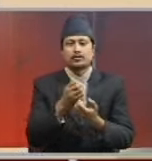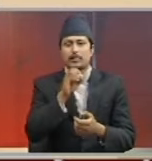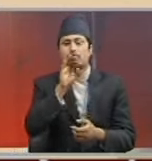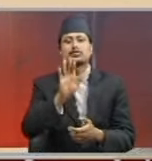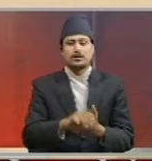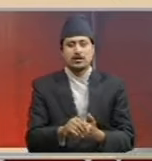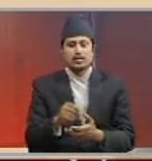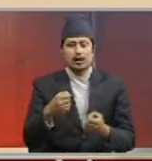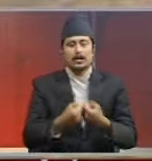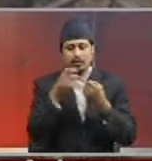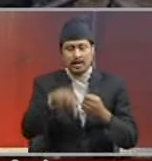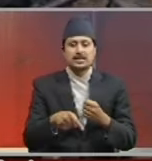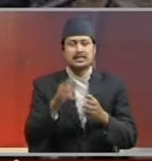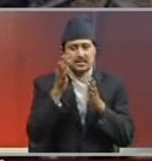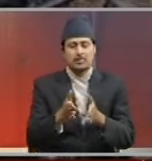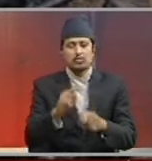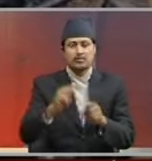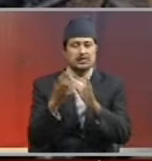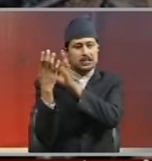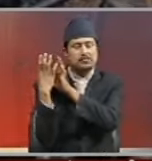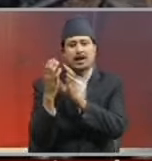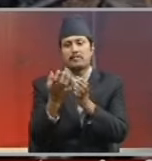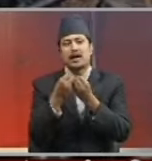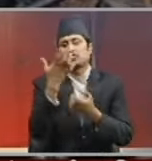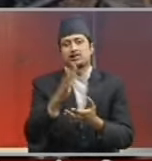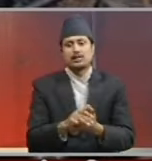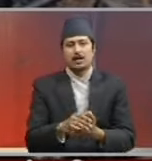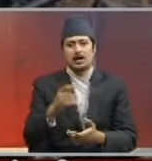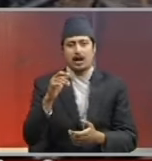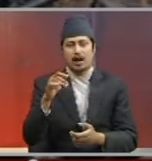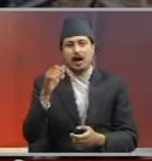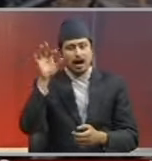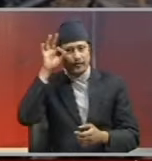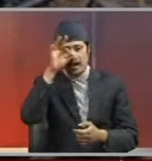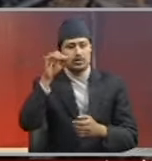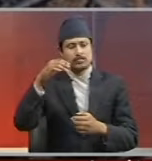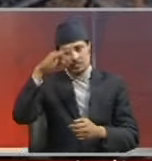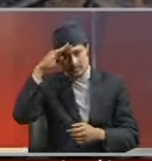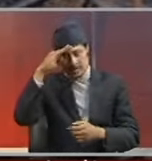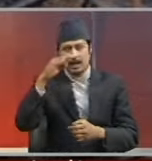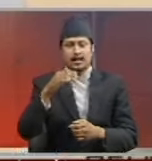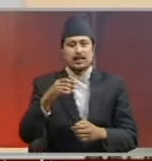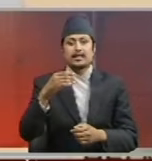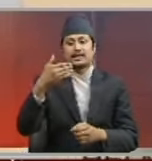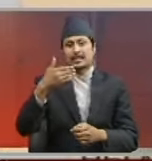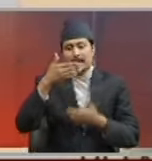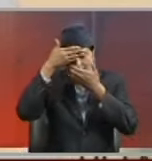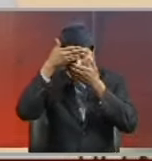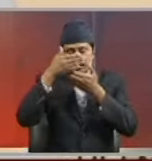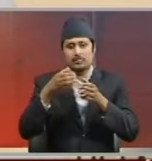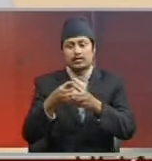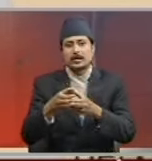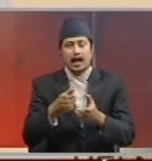छ घटनाको अहिलेसम्म कुनै पनि समूहले जिम्मेवारी नलिए पनि अफगान सुरक्षाकर्मीले भने तालिबान समूहले आक्रमण गरेको हुन